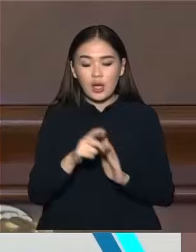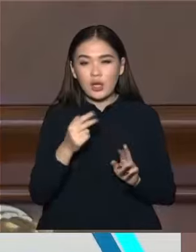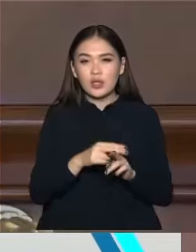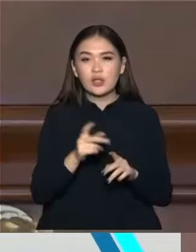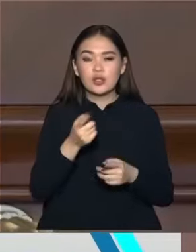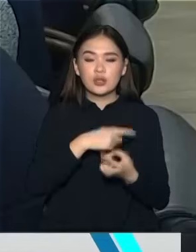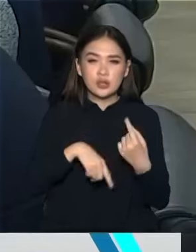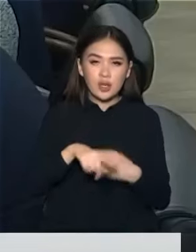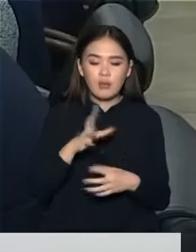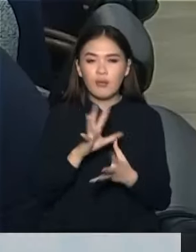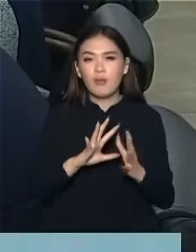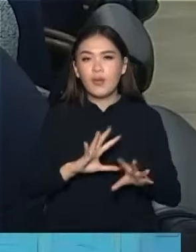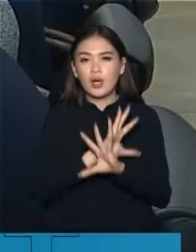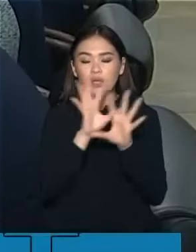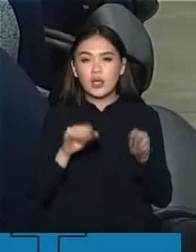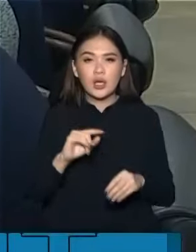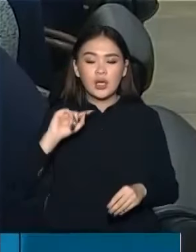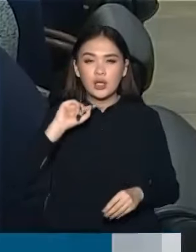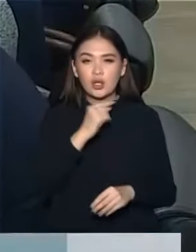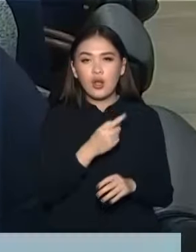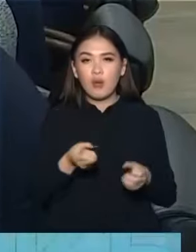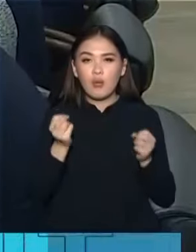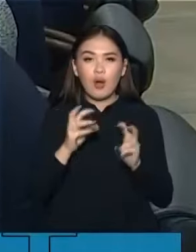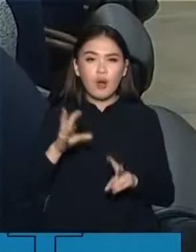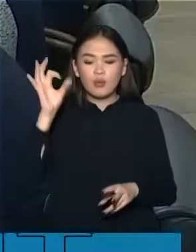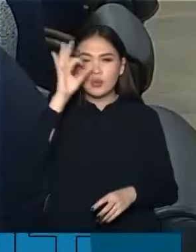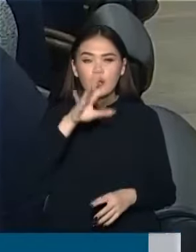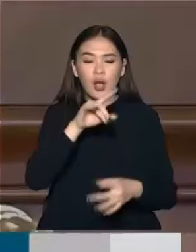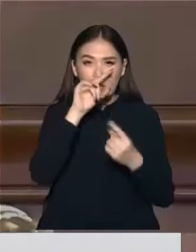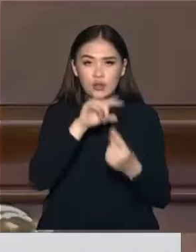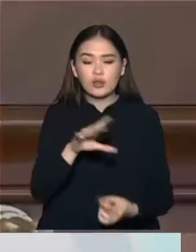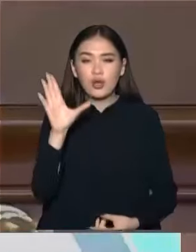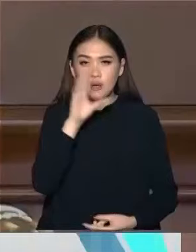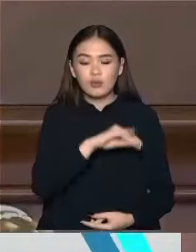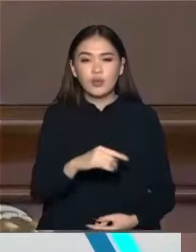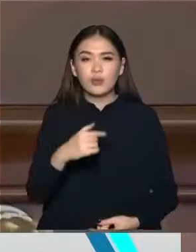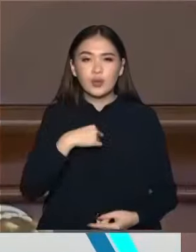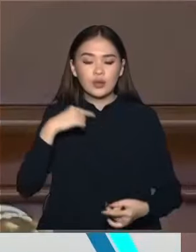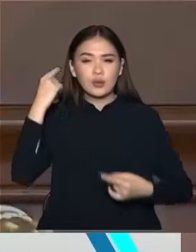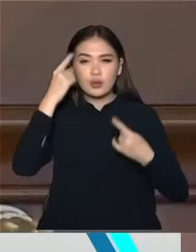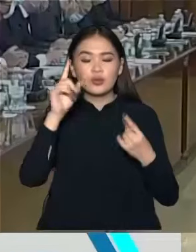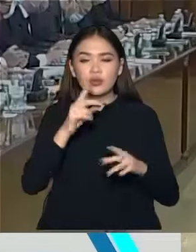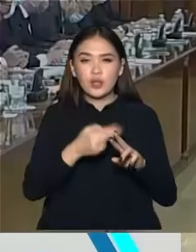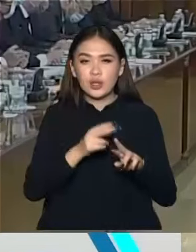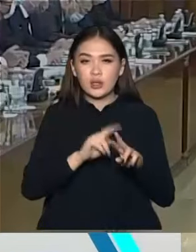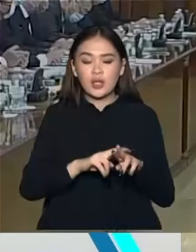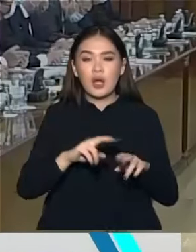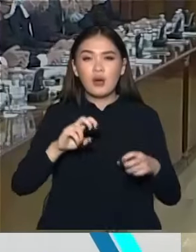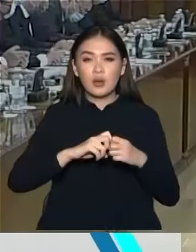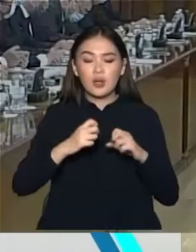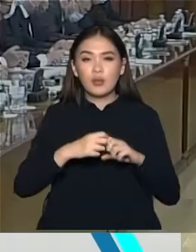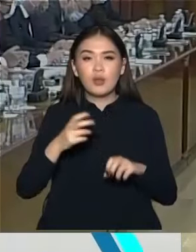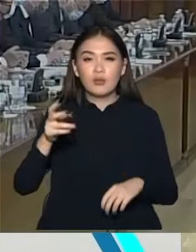болатын барлық экономикалық қауіп қатерлерге қарсы тұра алама. Меніңше бұл мәселелер мемлекет